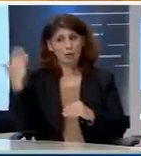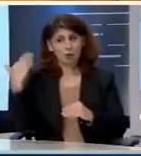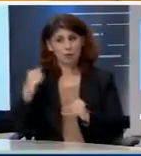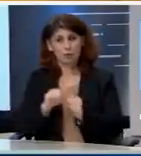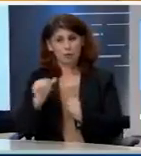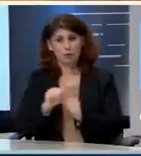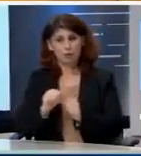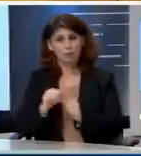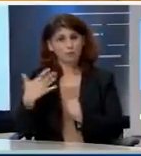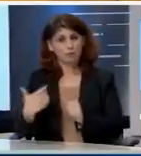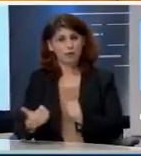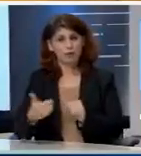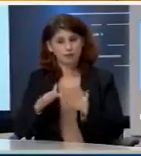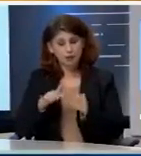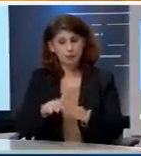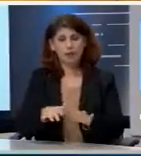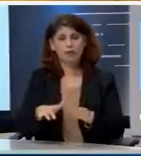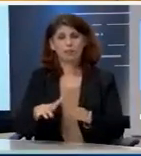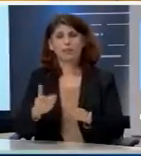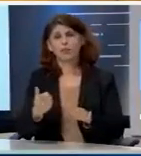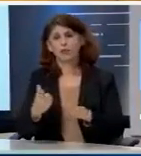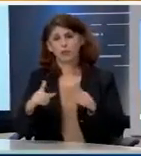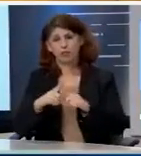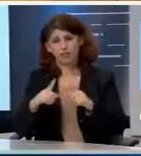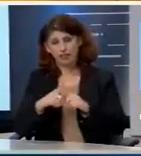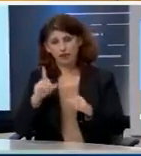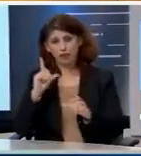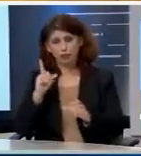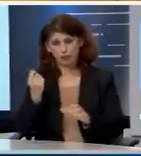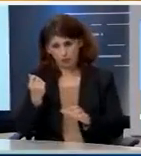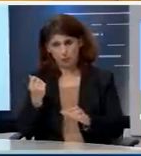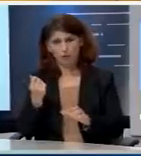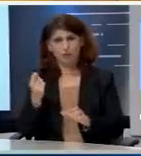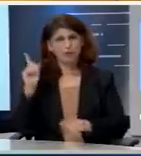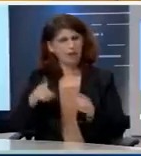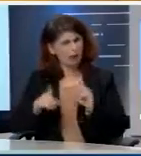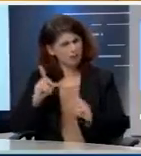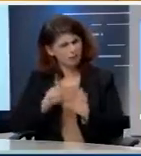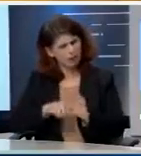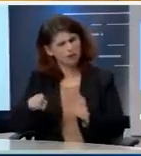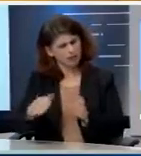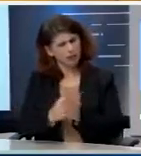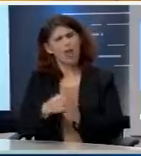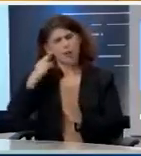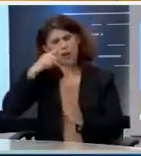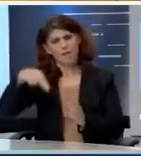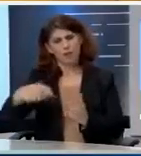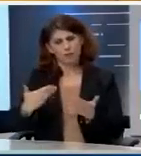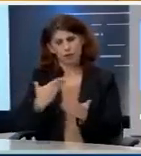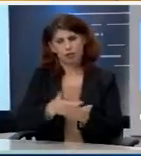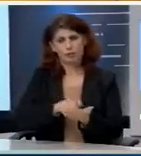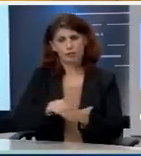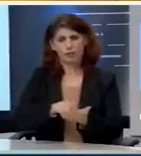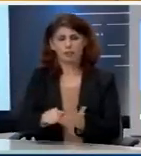μηνών να μου βγάλει την επίδραση του δελτίου τιμών σε μερικές εταιρείες, μεταξύ των οποίων και της Νοβάρτης. Το καταθέτω στα πρακτικά.